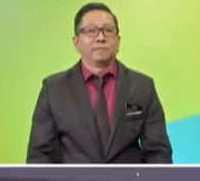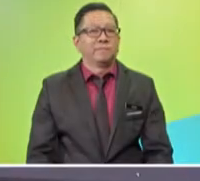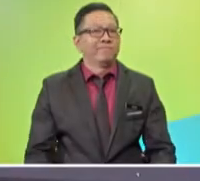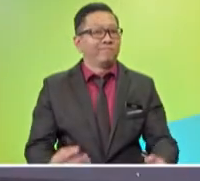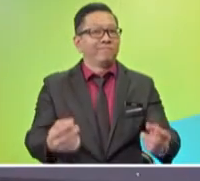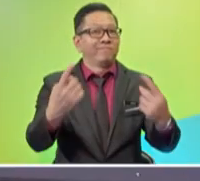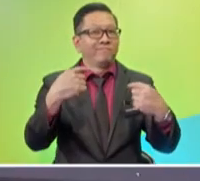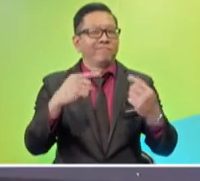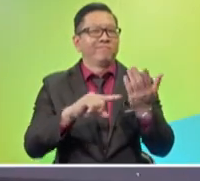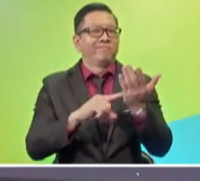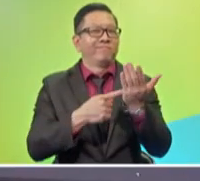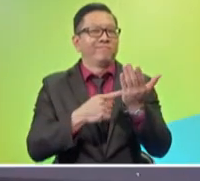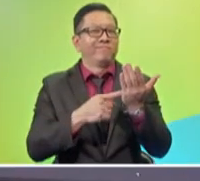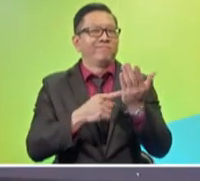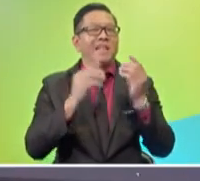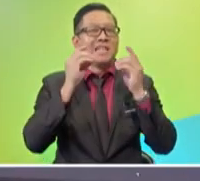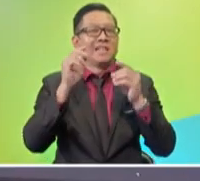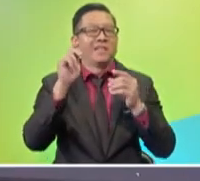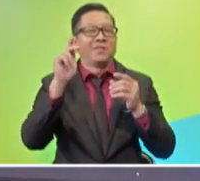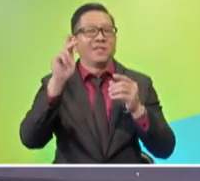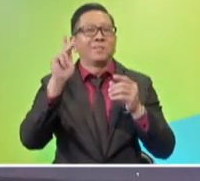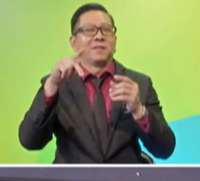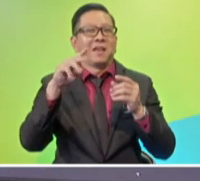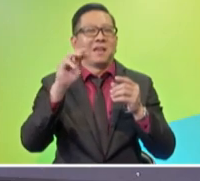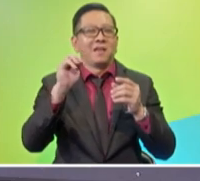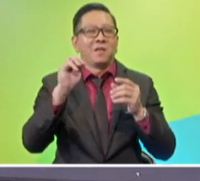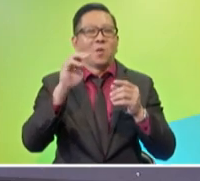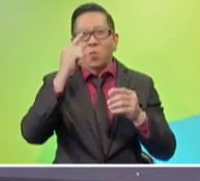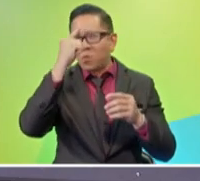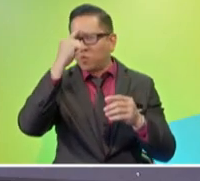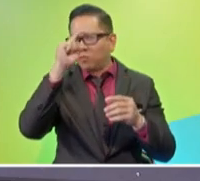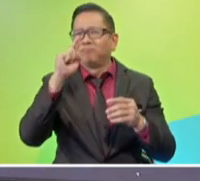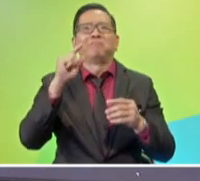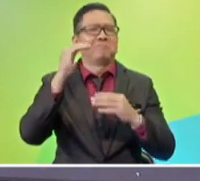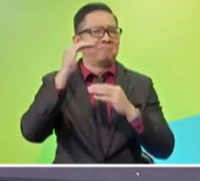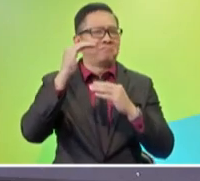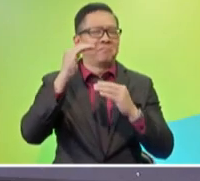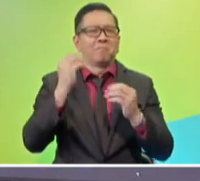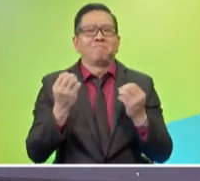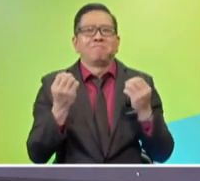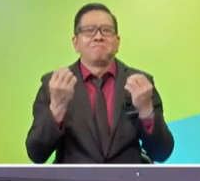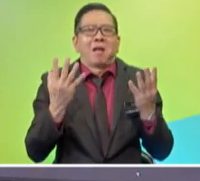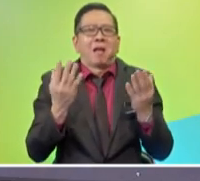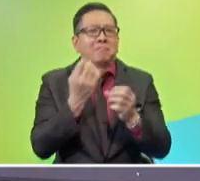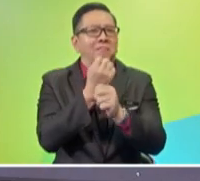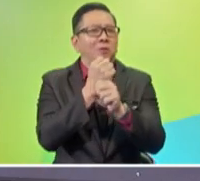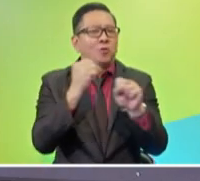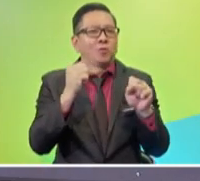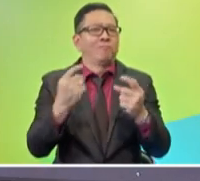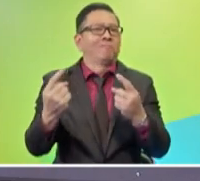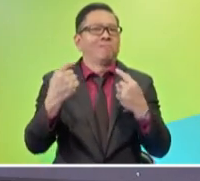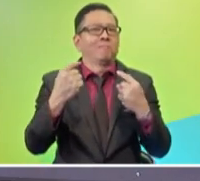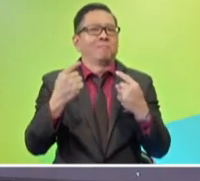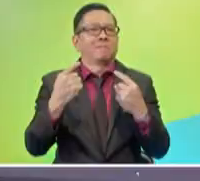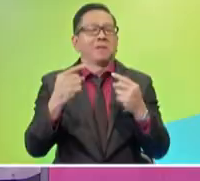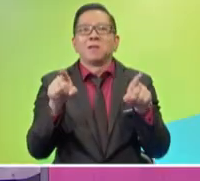Kembali kita dalam prasekolah di Didik TV KPM. Untuk segmen ini banyak aktiviti yang cikgu dah sediakan. Jom kita tanya cikgu.